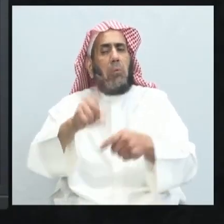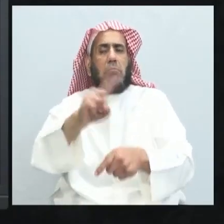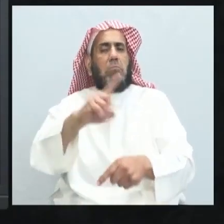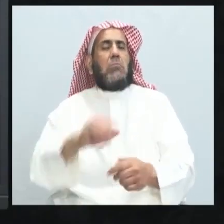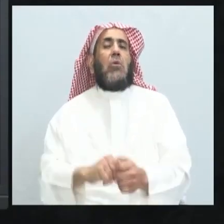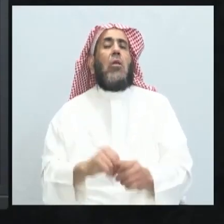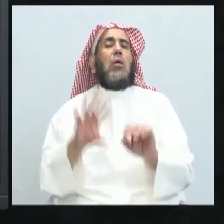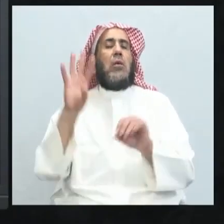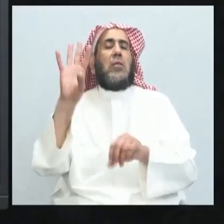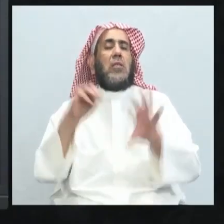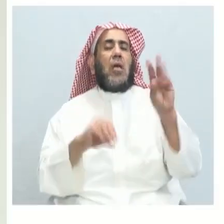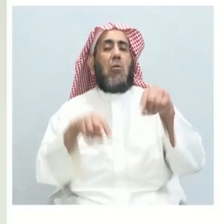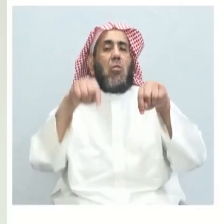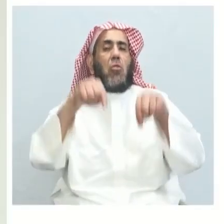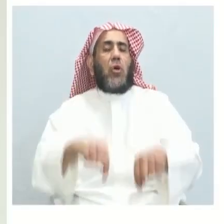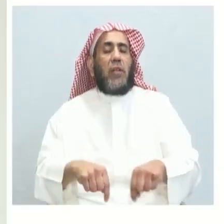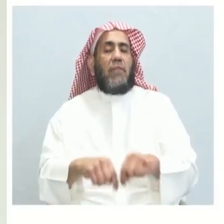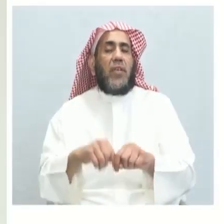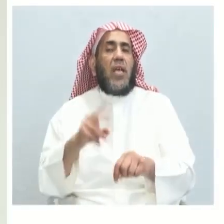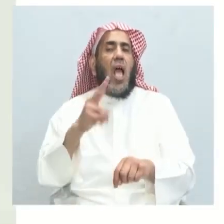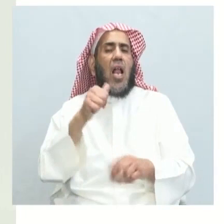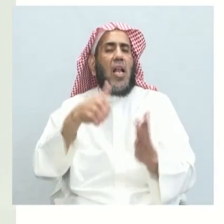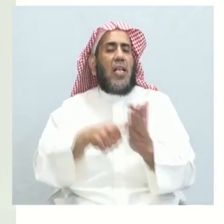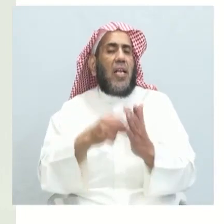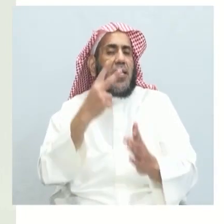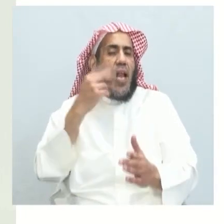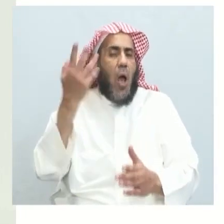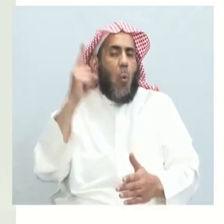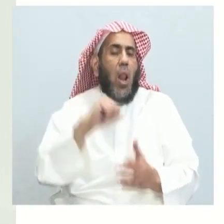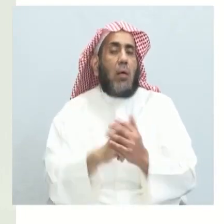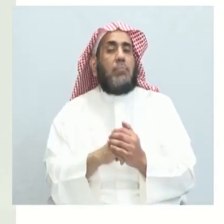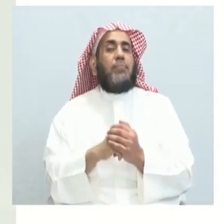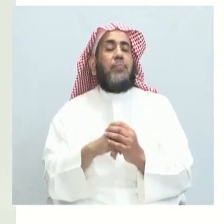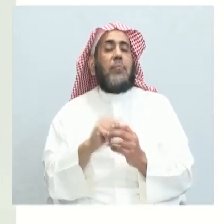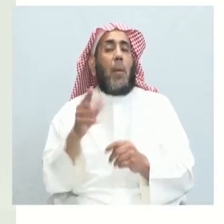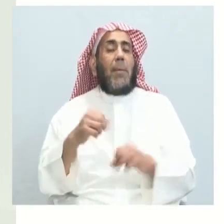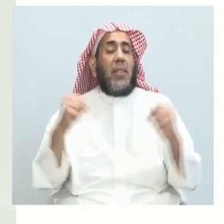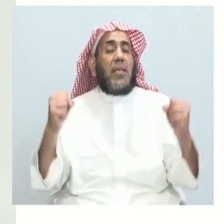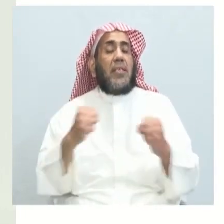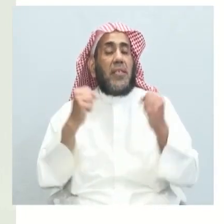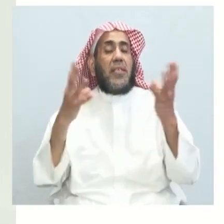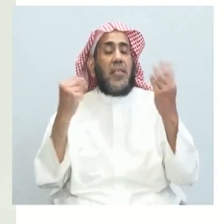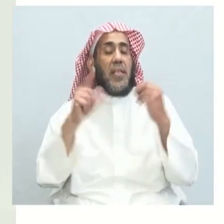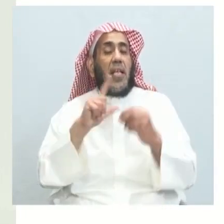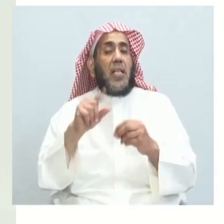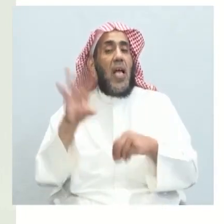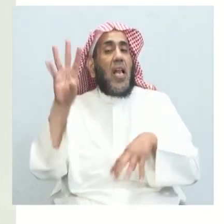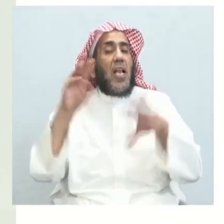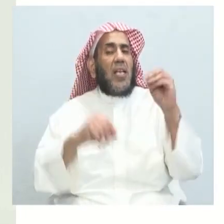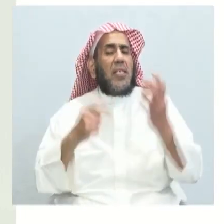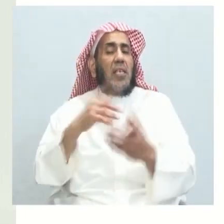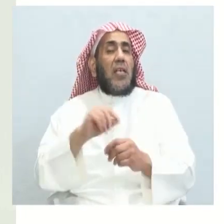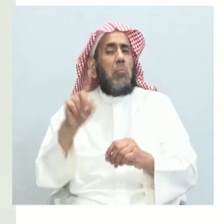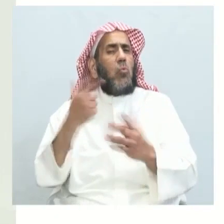اخرى ذكرت في العصر الجاهلي لاحظ معي هنا في بعض نشاطات التعلم نلحظ ان القصه الجاهليه